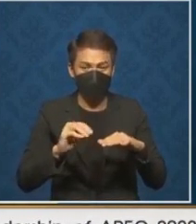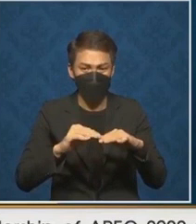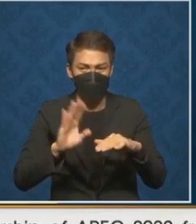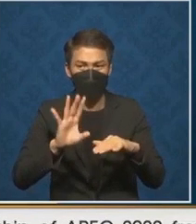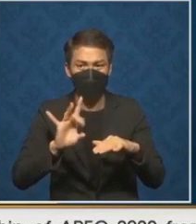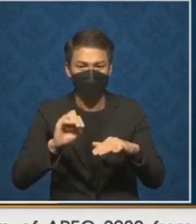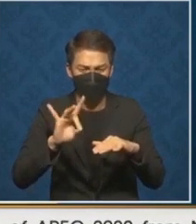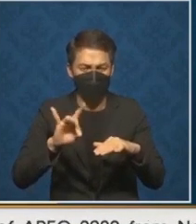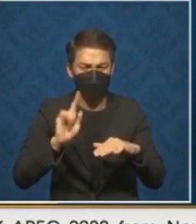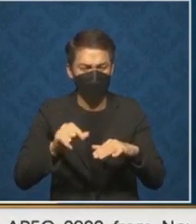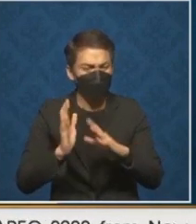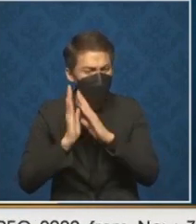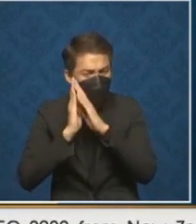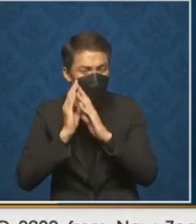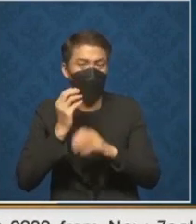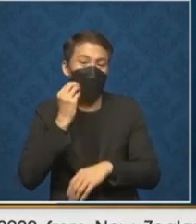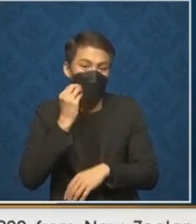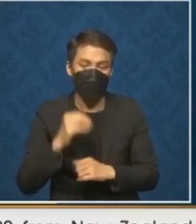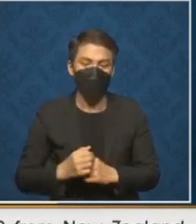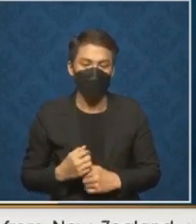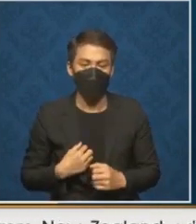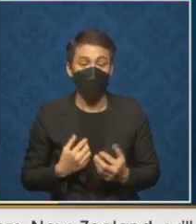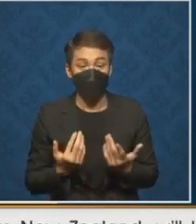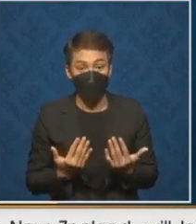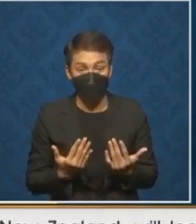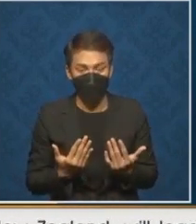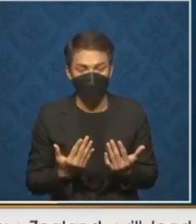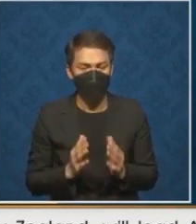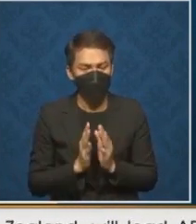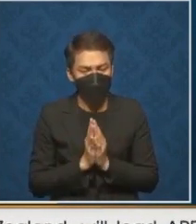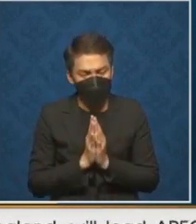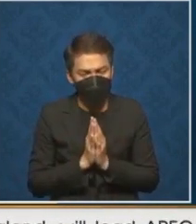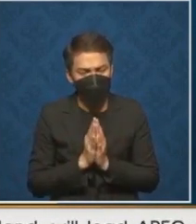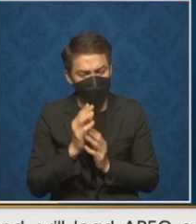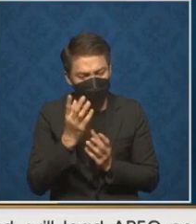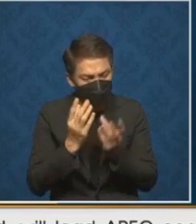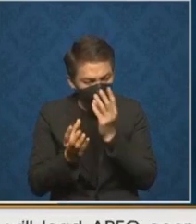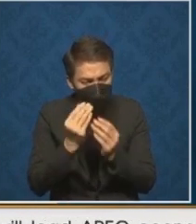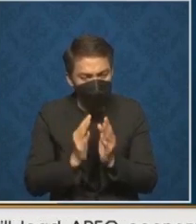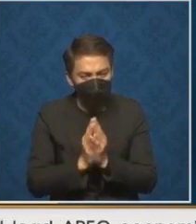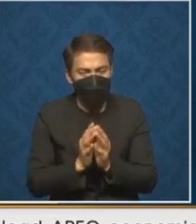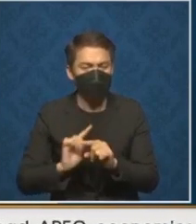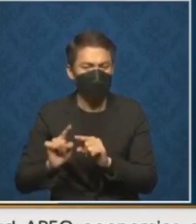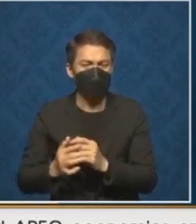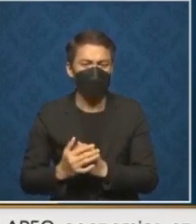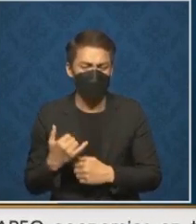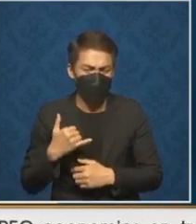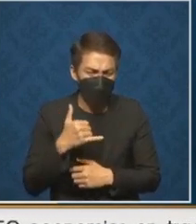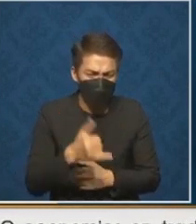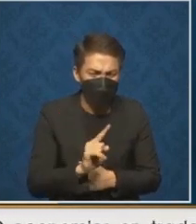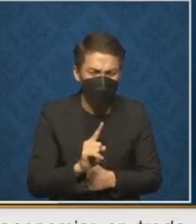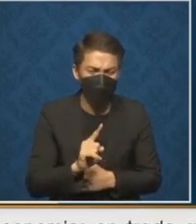จะนอนอยู่กบบ้าน เขาควรจะลอปฏิบัตธรรมสุดท้ายถามวามาทำไมเหตุที่มามไม่มีอนาคต